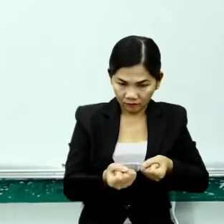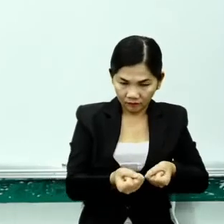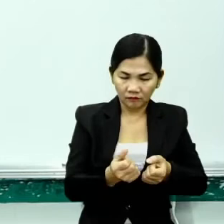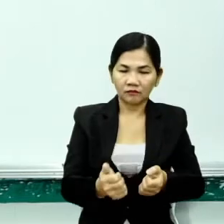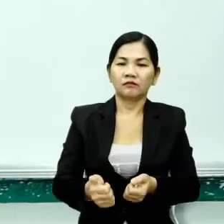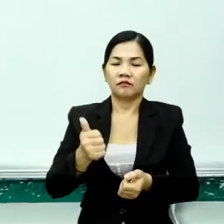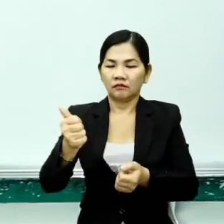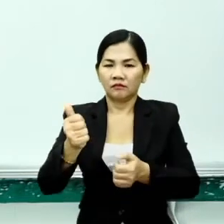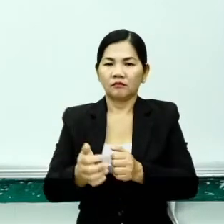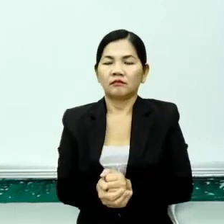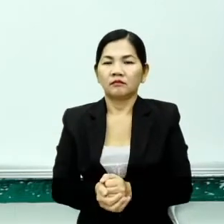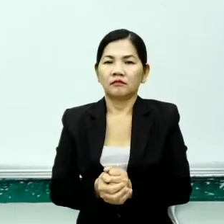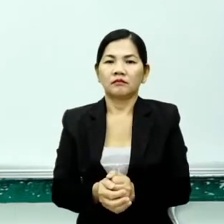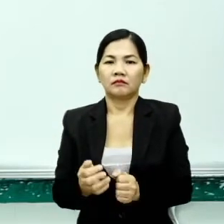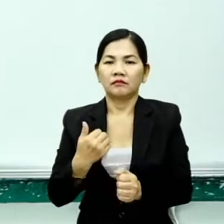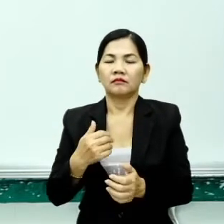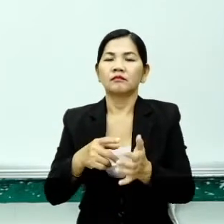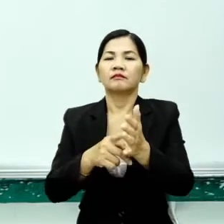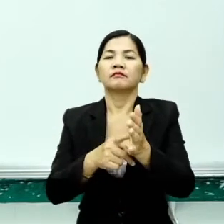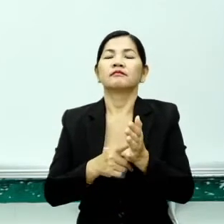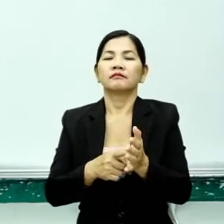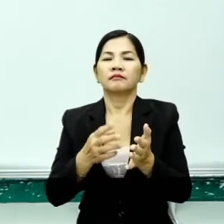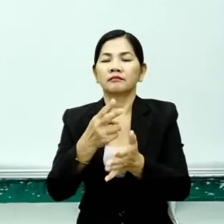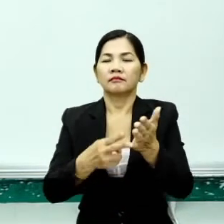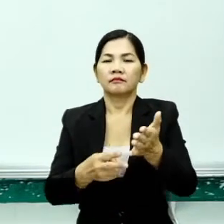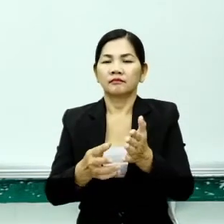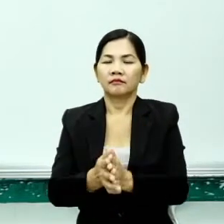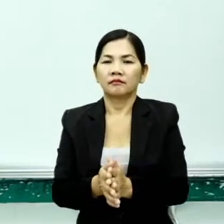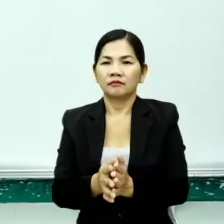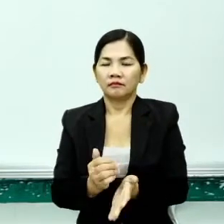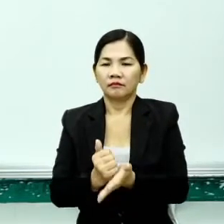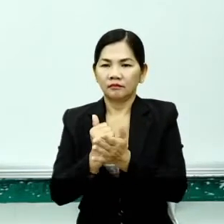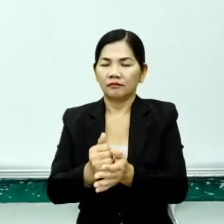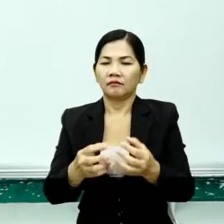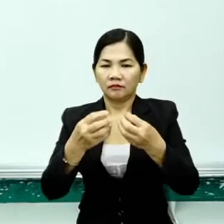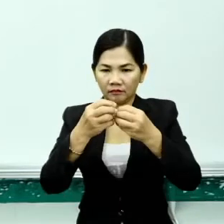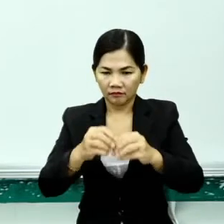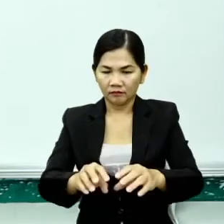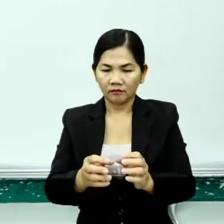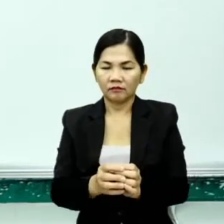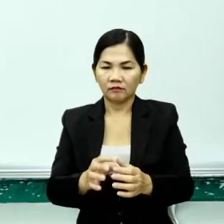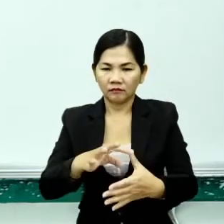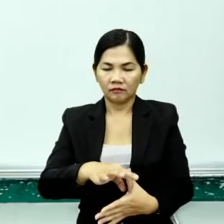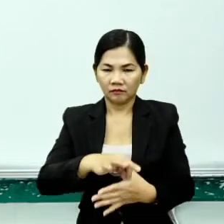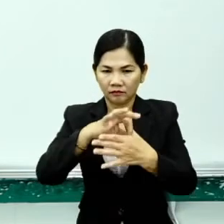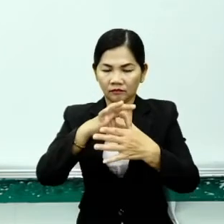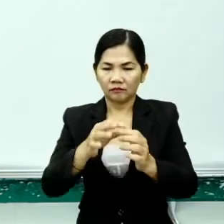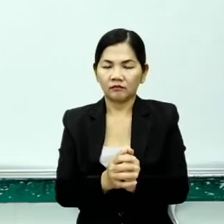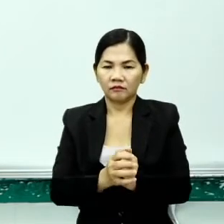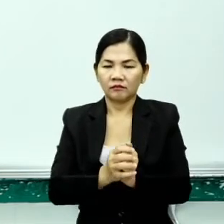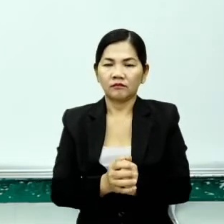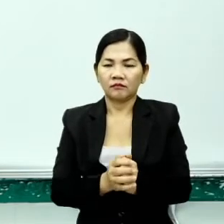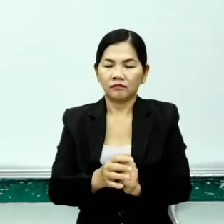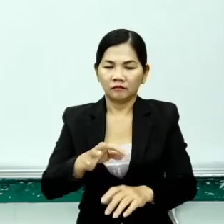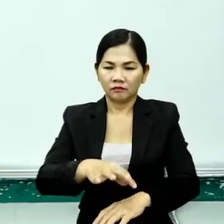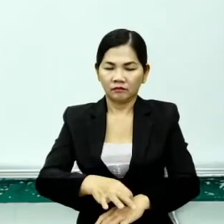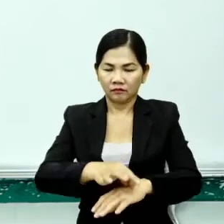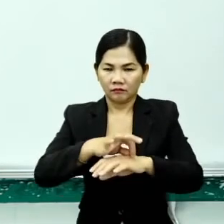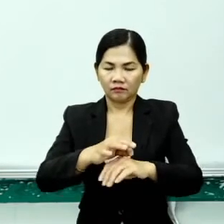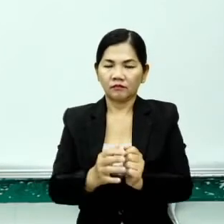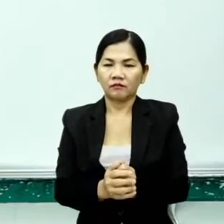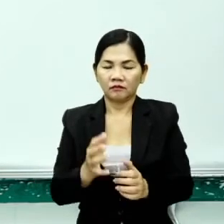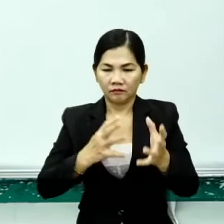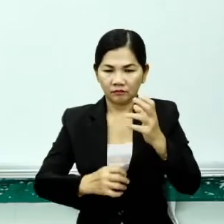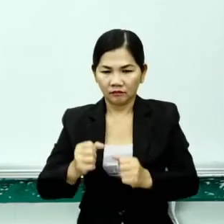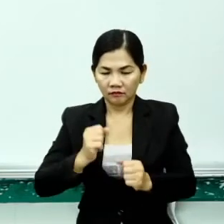cha là o con cha miên là vậy tết con cha cầu pi phật đo sạch sụt chè ha cha phật đo bài cha phật đo tật